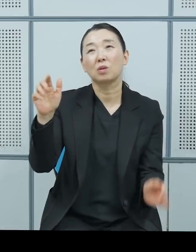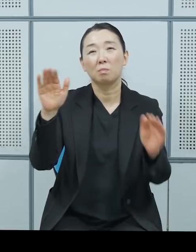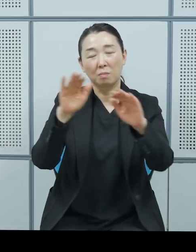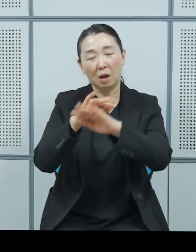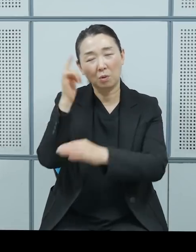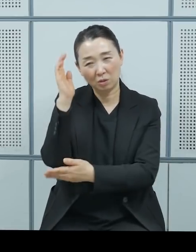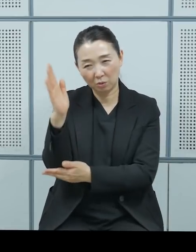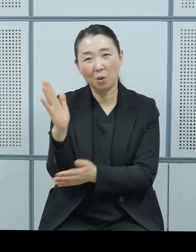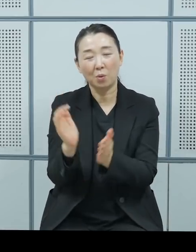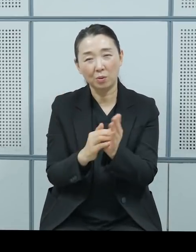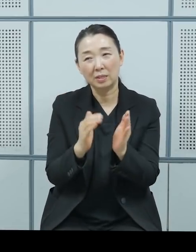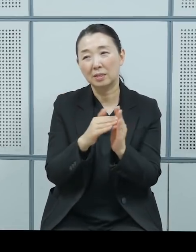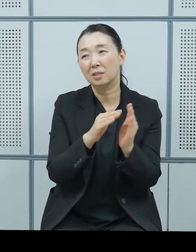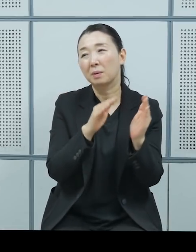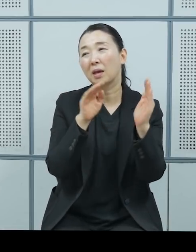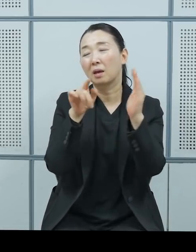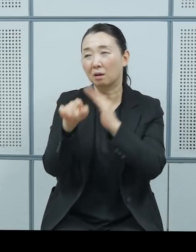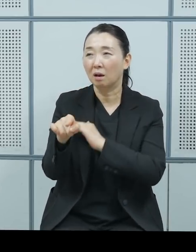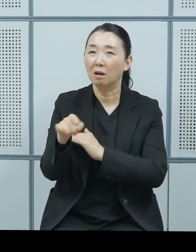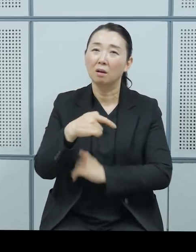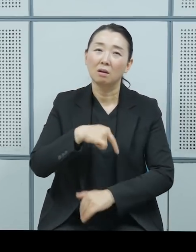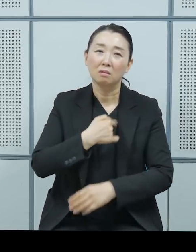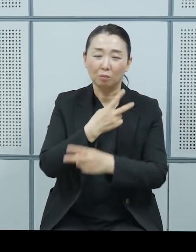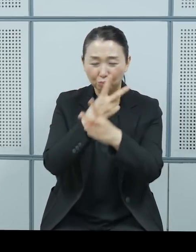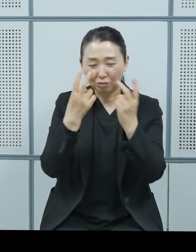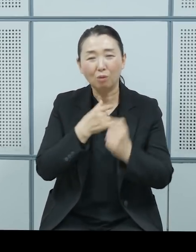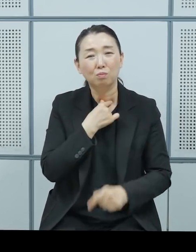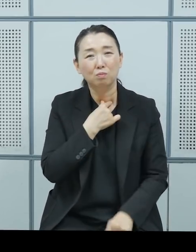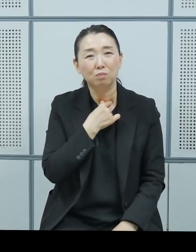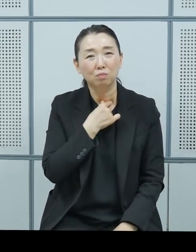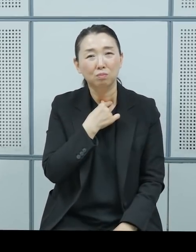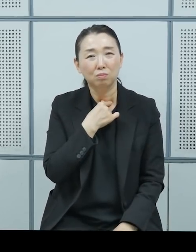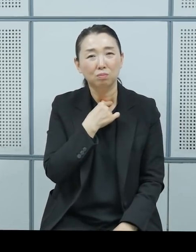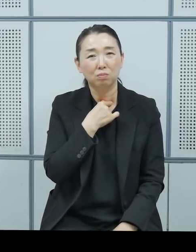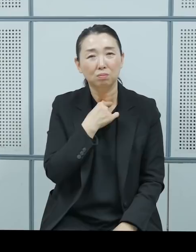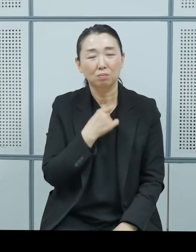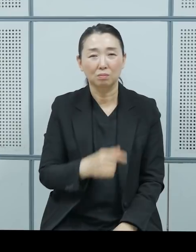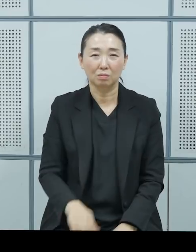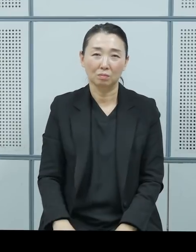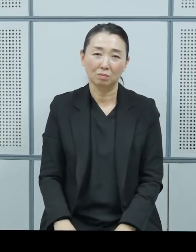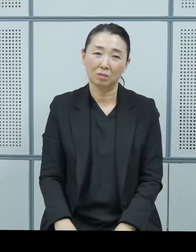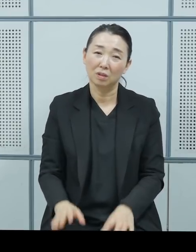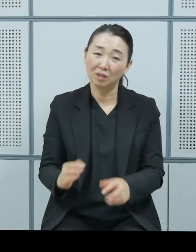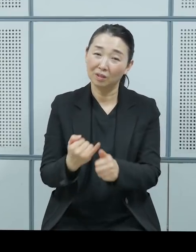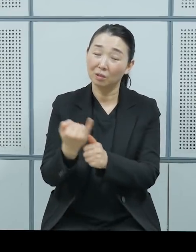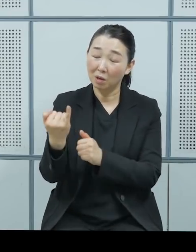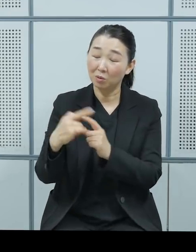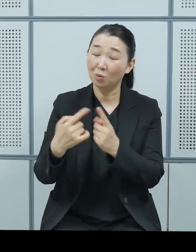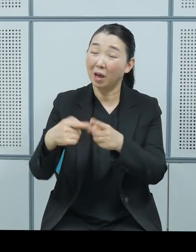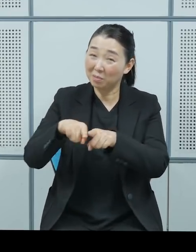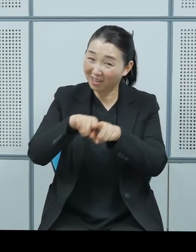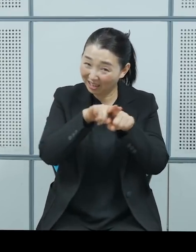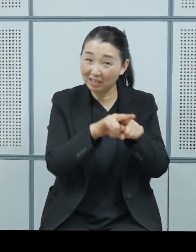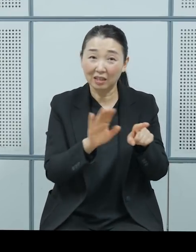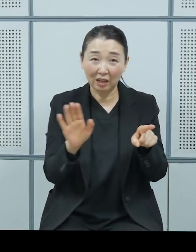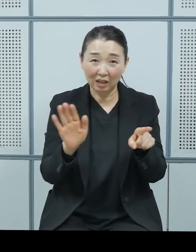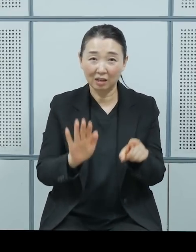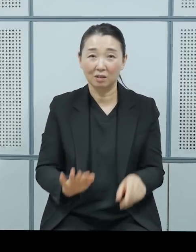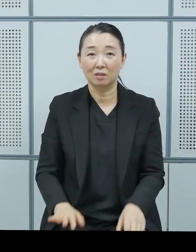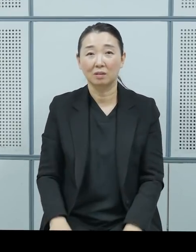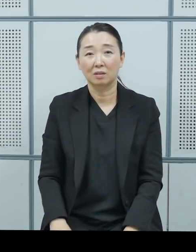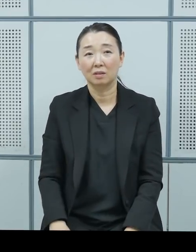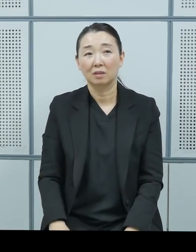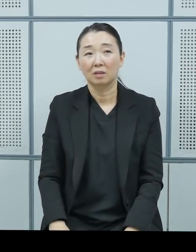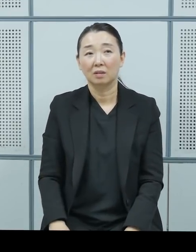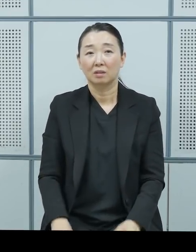밤이에요. 설교하고 집에 가면 지치죠. 나도 자고 싶은데 네. 아내가 지금은 이제 아내를 교회를 안 데리고 가거든요. 네.